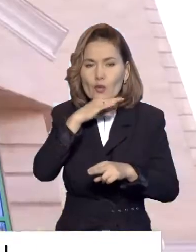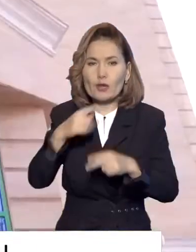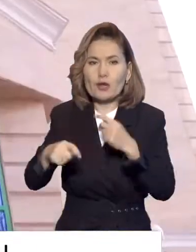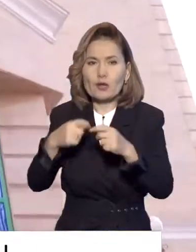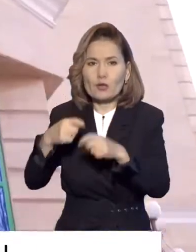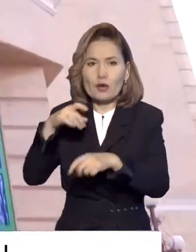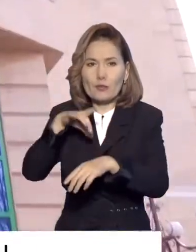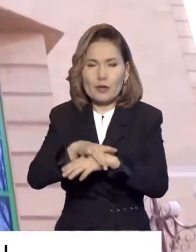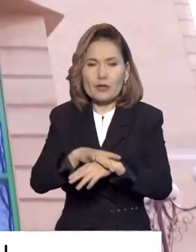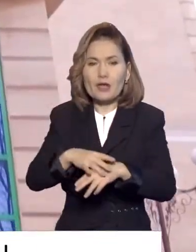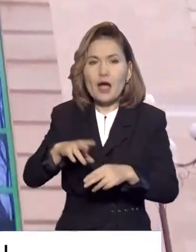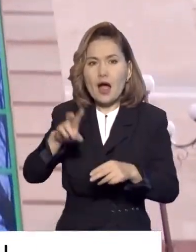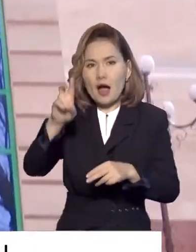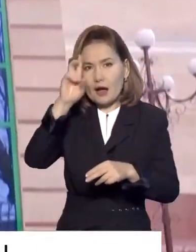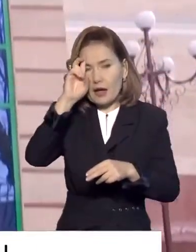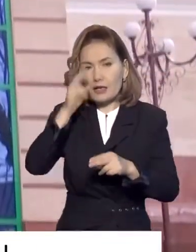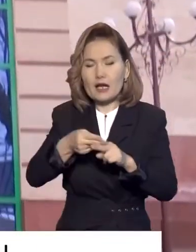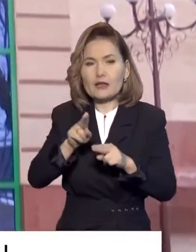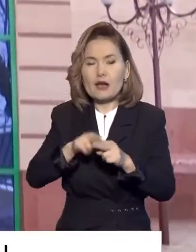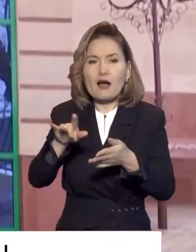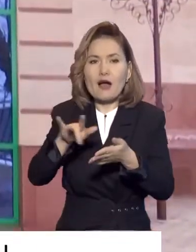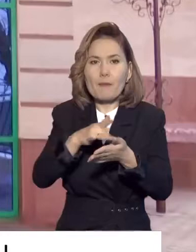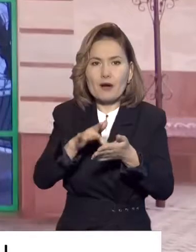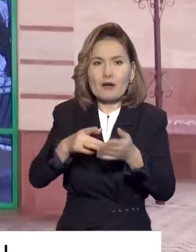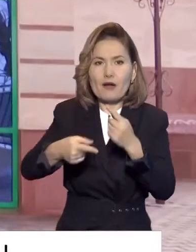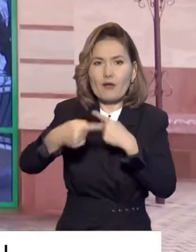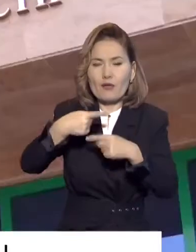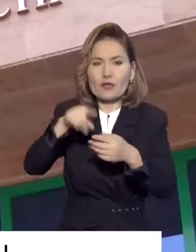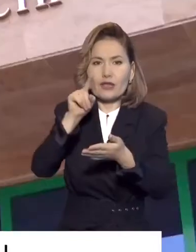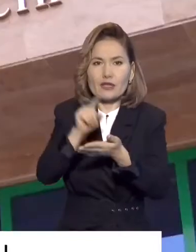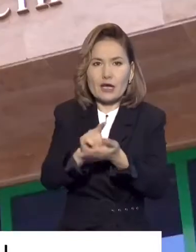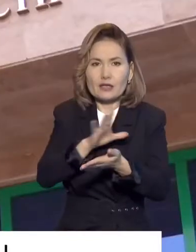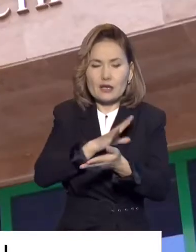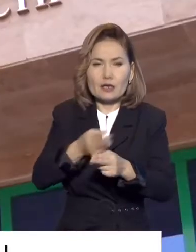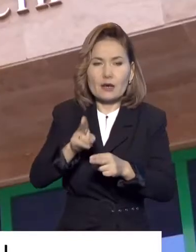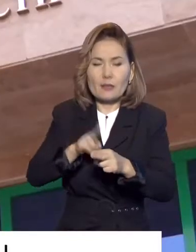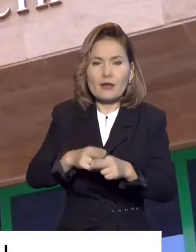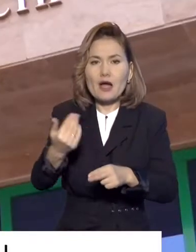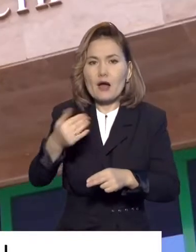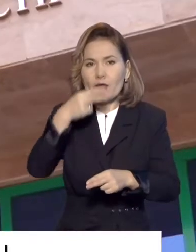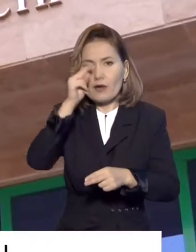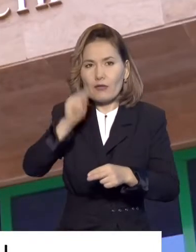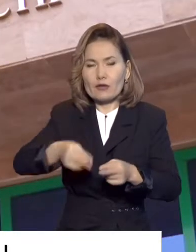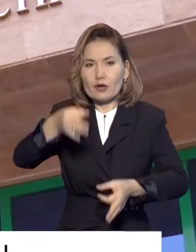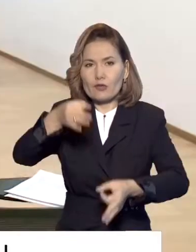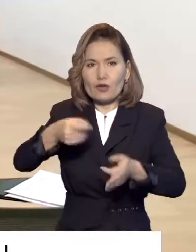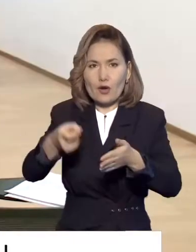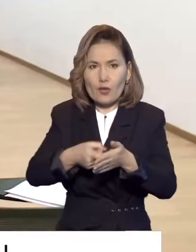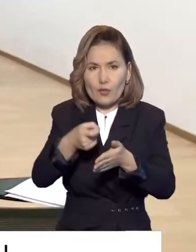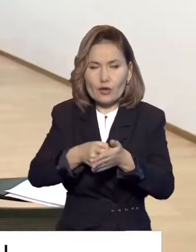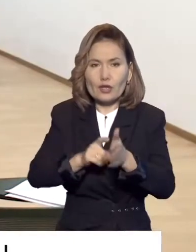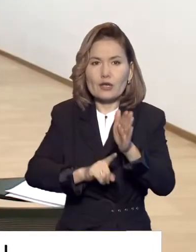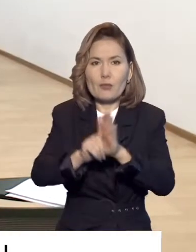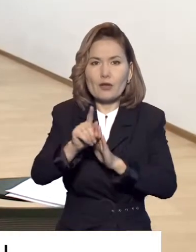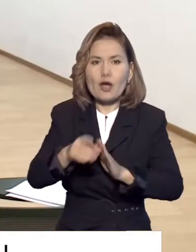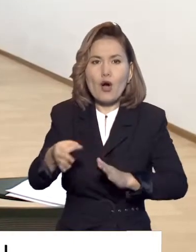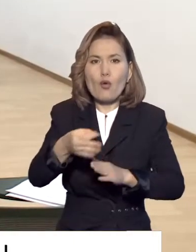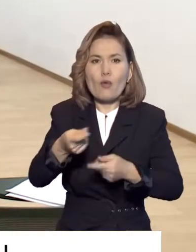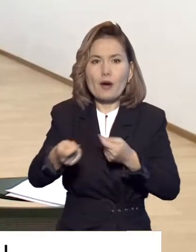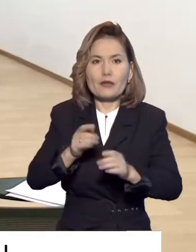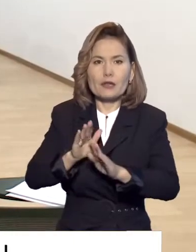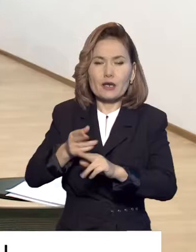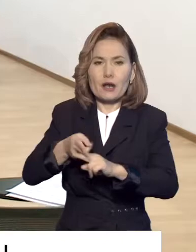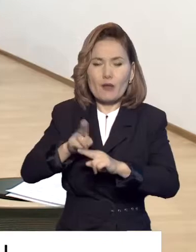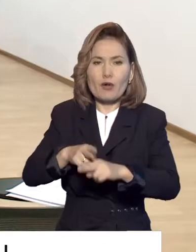анықталды. Қаржыны мемлекет есебіне кері қайтару міндеттелген. Кінәлілер қылмыстық іс бойынша тергеліп жатыр. Облыс әкімінің орынбасары